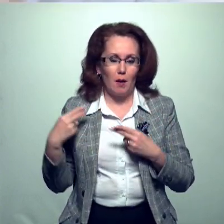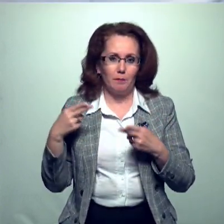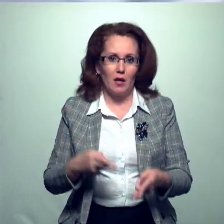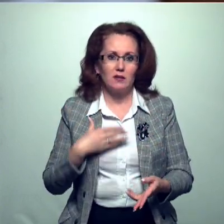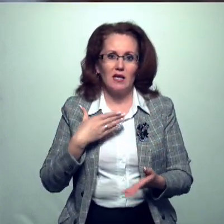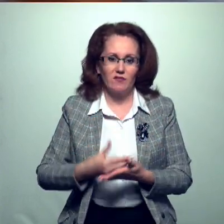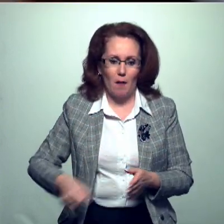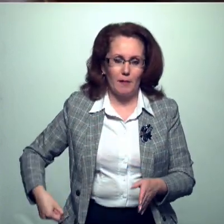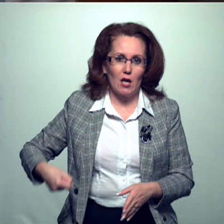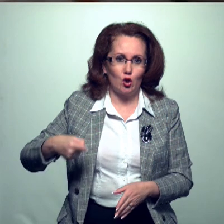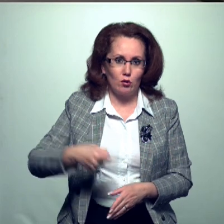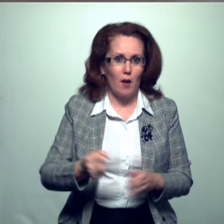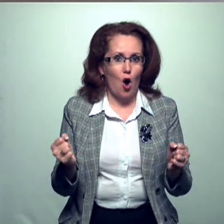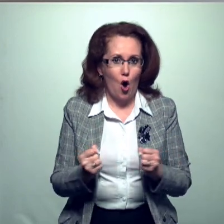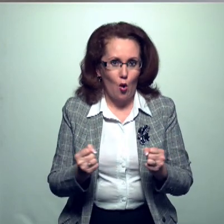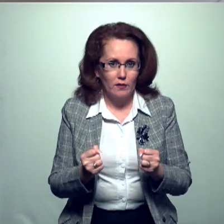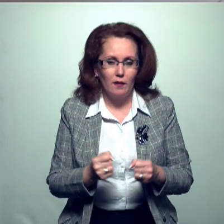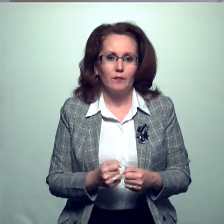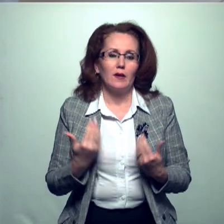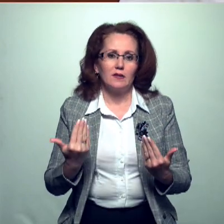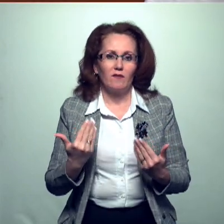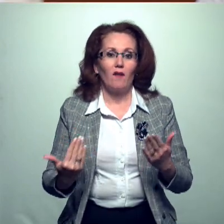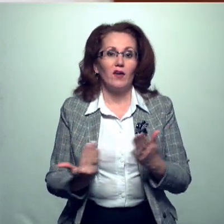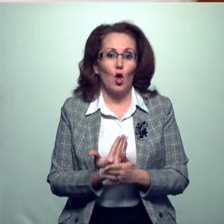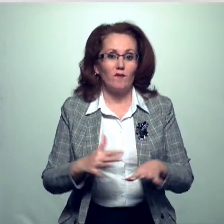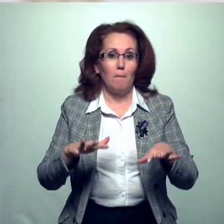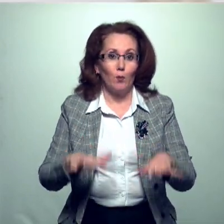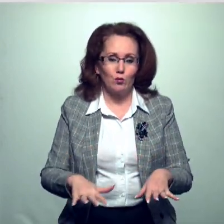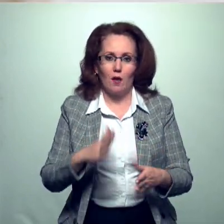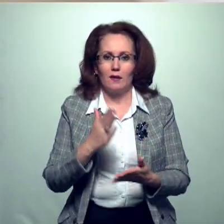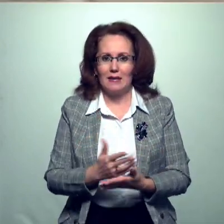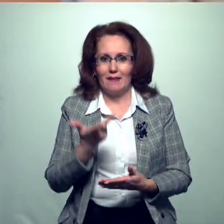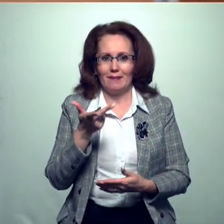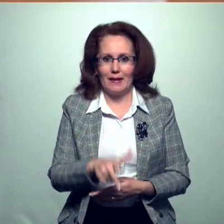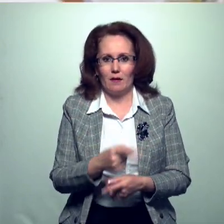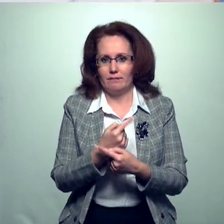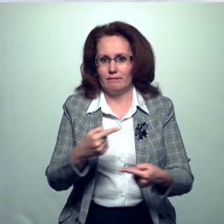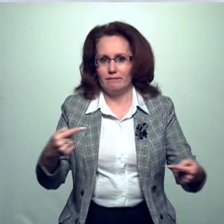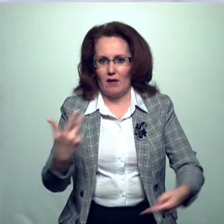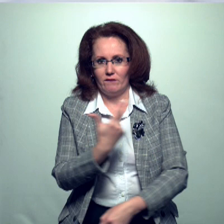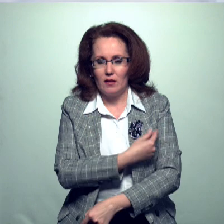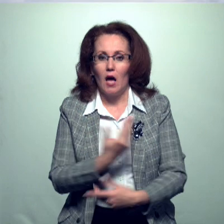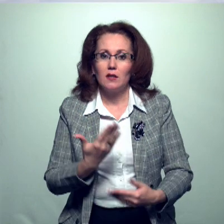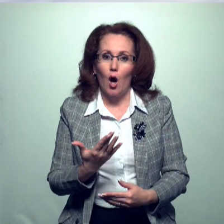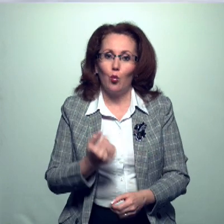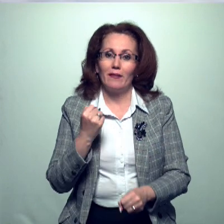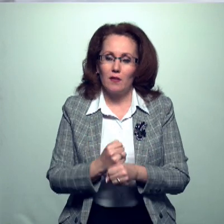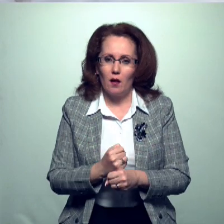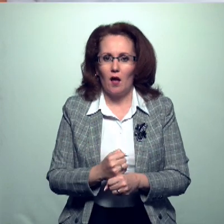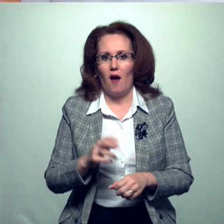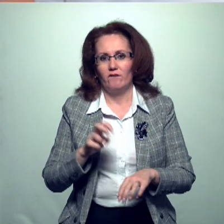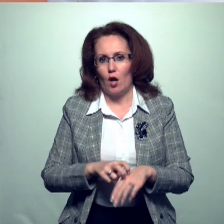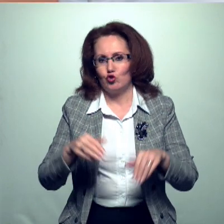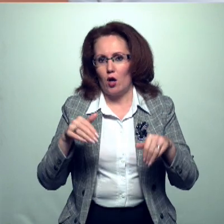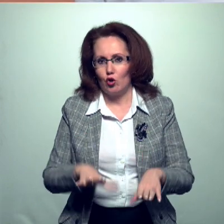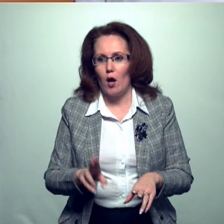со своим переносным холодильником. Сейчас в новом пункте есть все 3 вакцины. Какую ставить, врач решает по показаниям. У